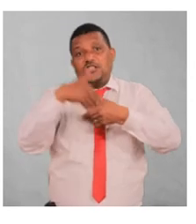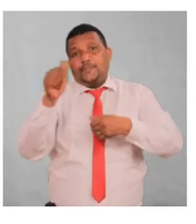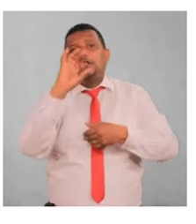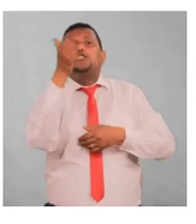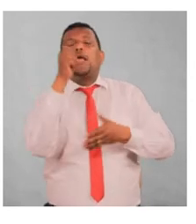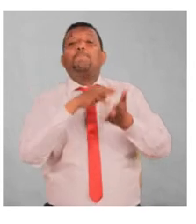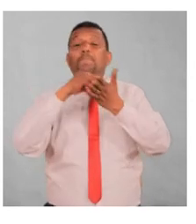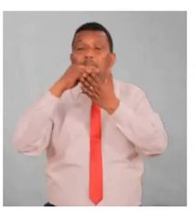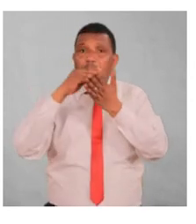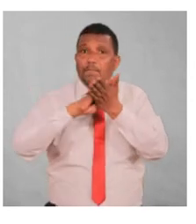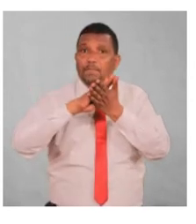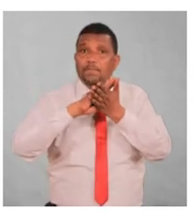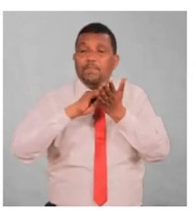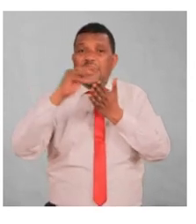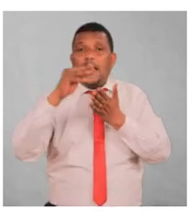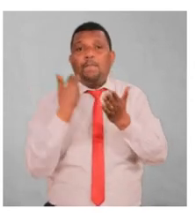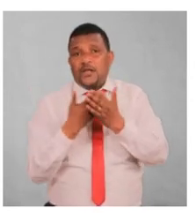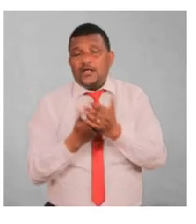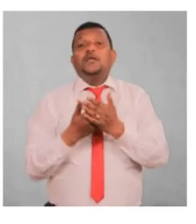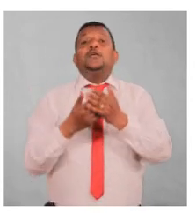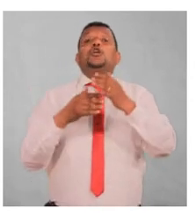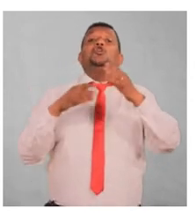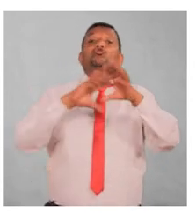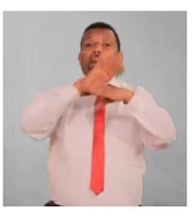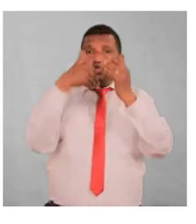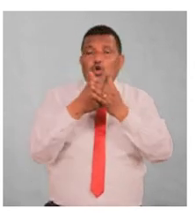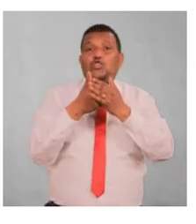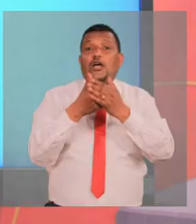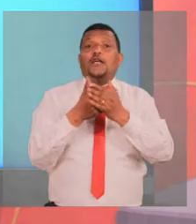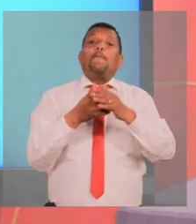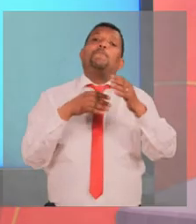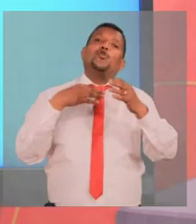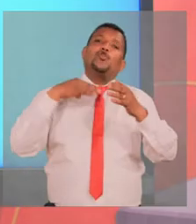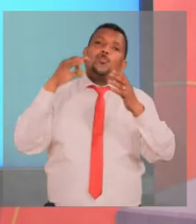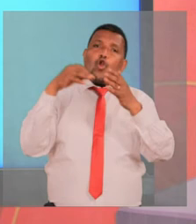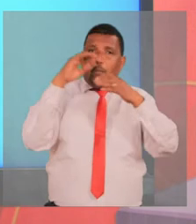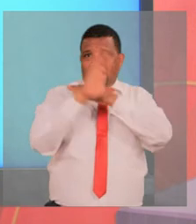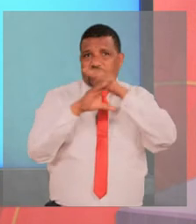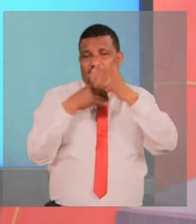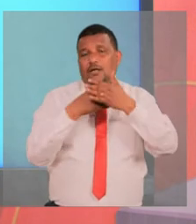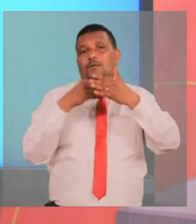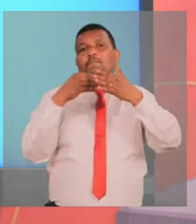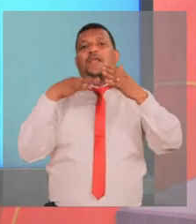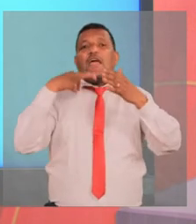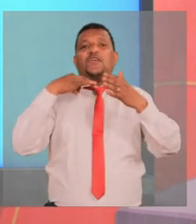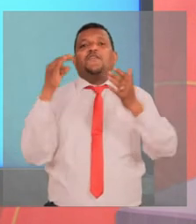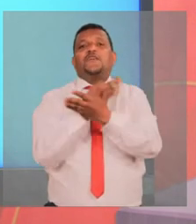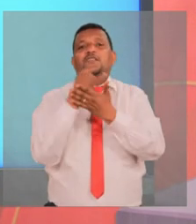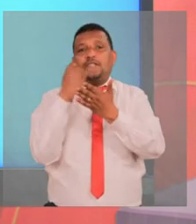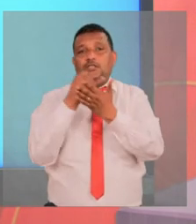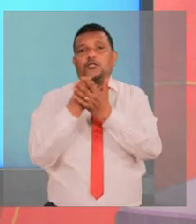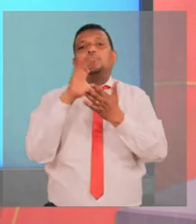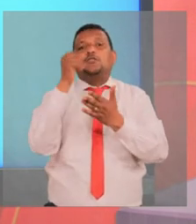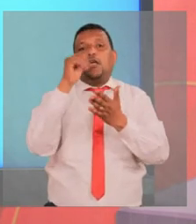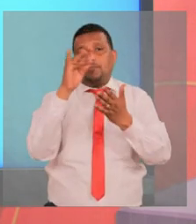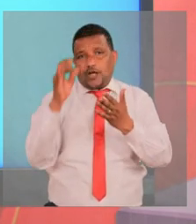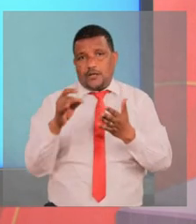फैमिली मेंबर ग्रुप में इस नंबर 18 नंबर